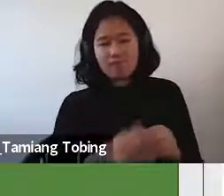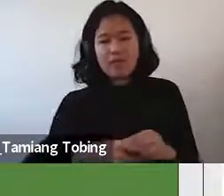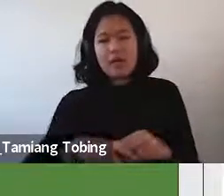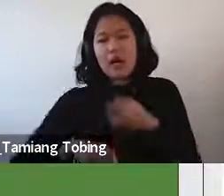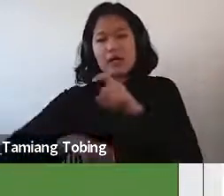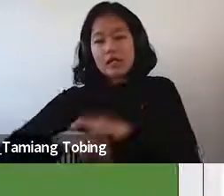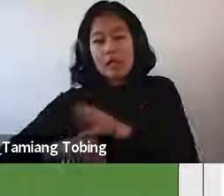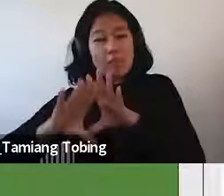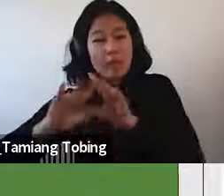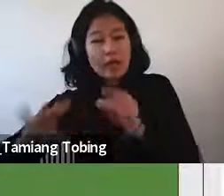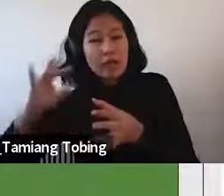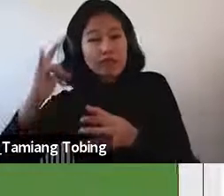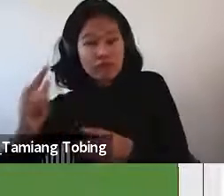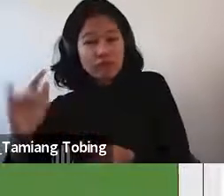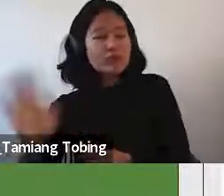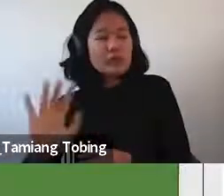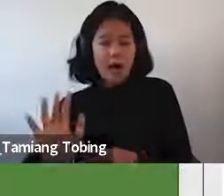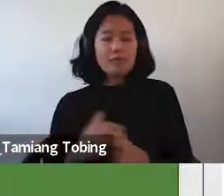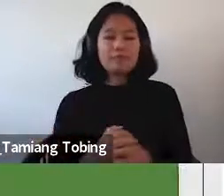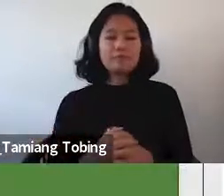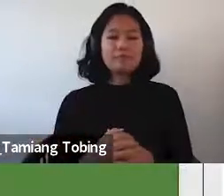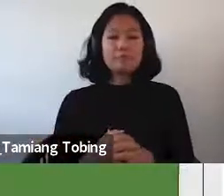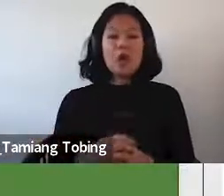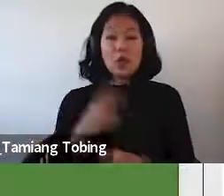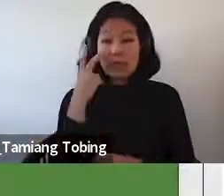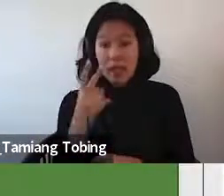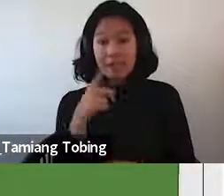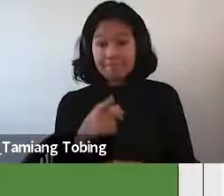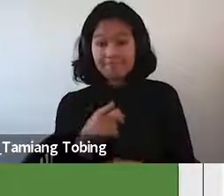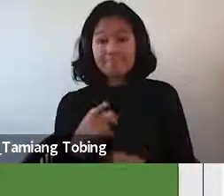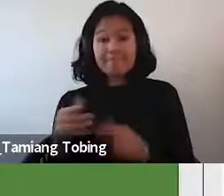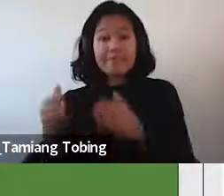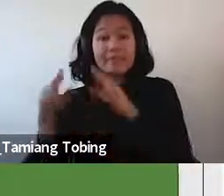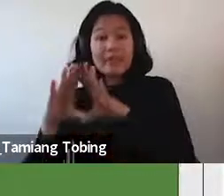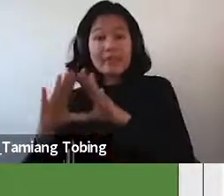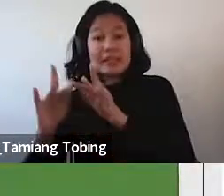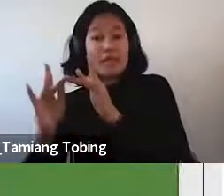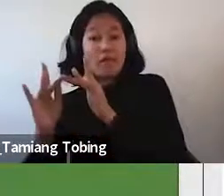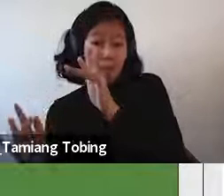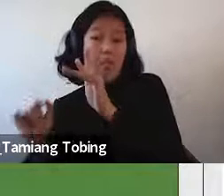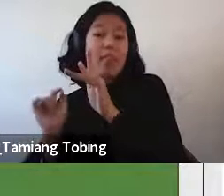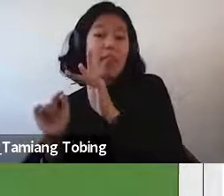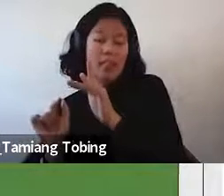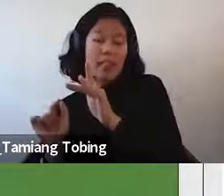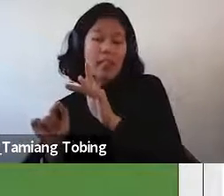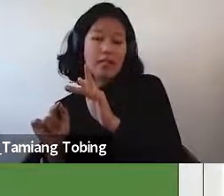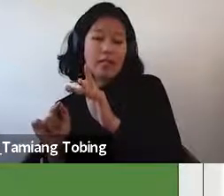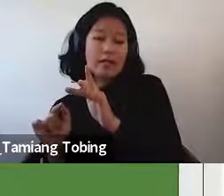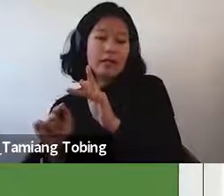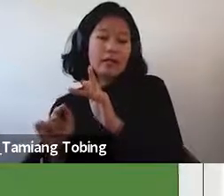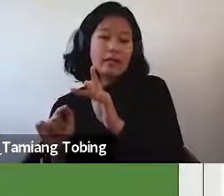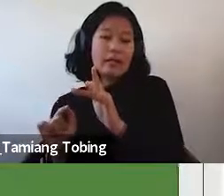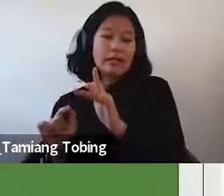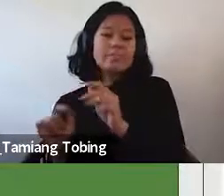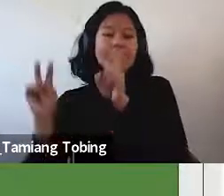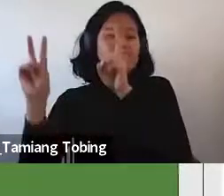dan sebagainya. Jadi kalau kita lihat bahwa sektor informal ini merupakan sektor yang dalam tanda